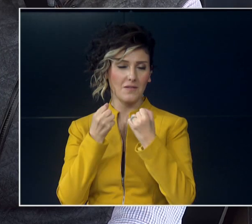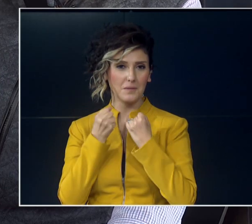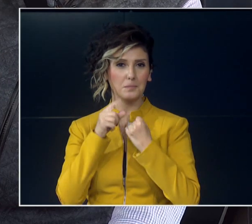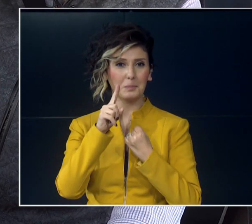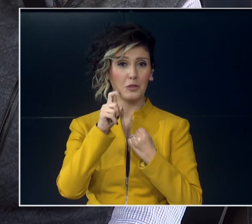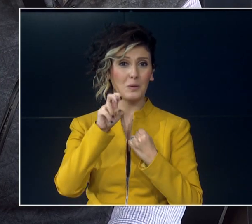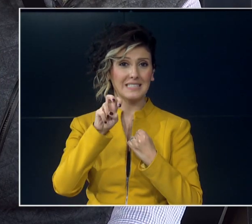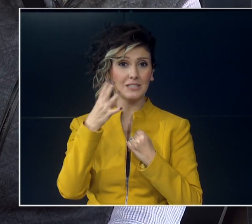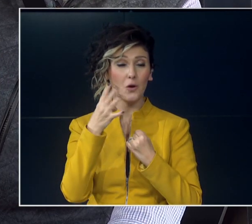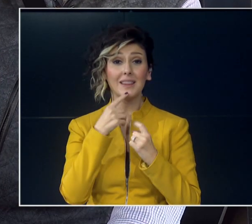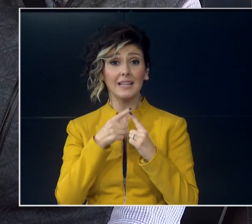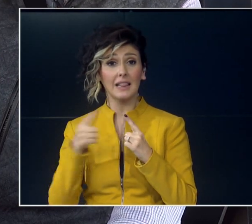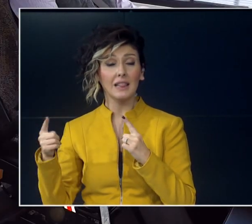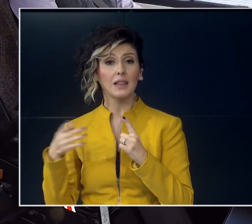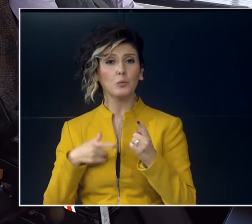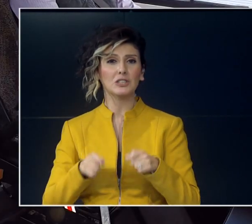84'e kadar bu işi yaptık.